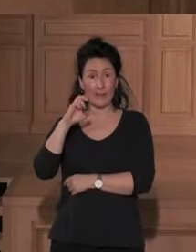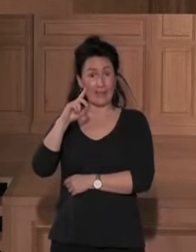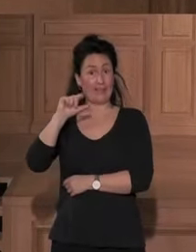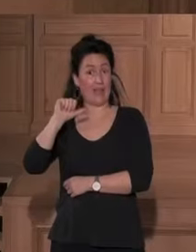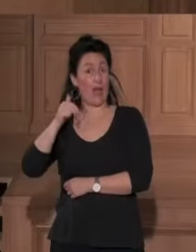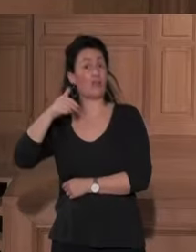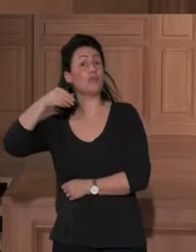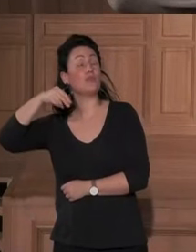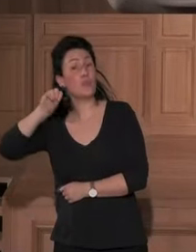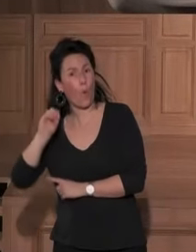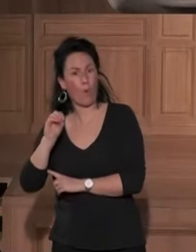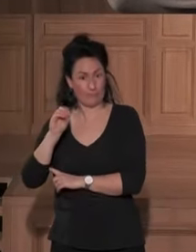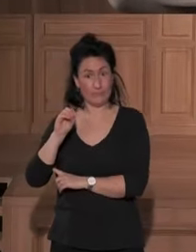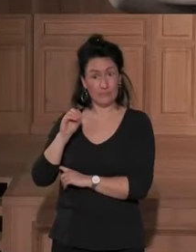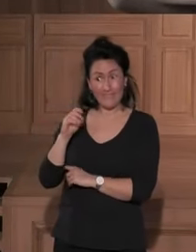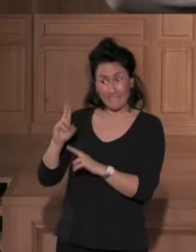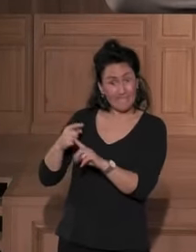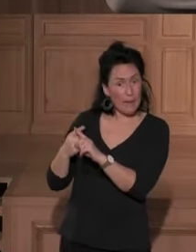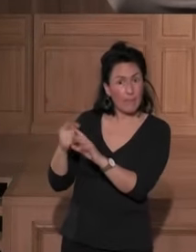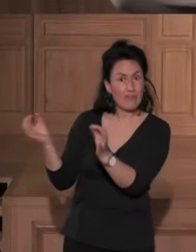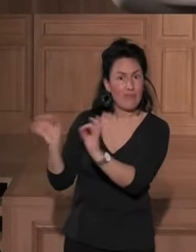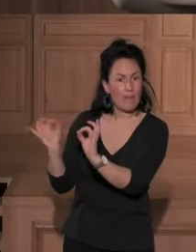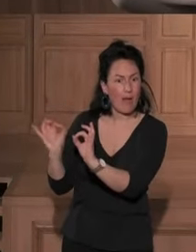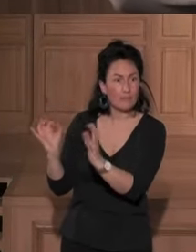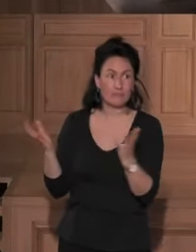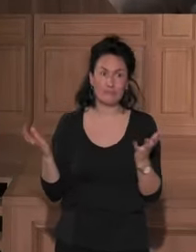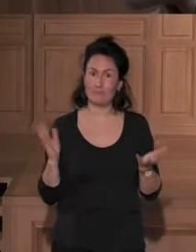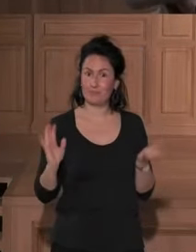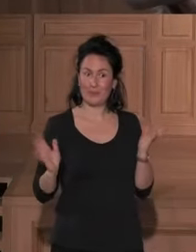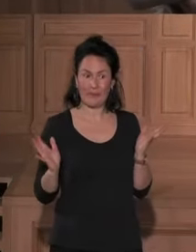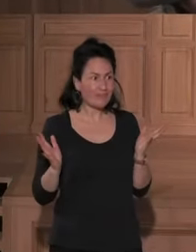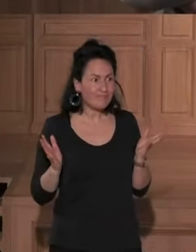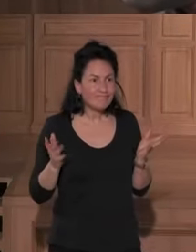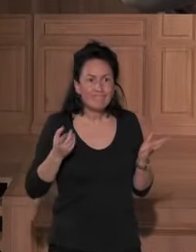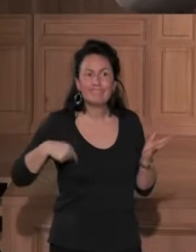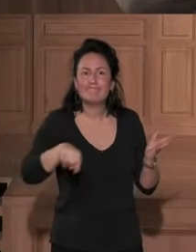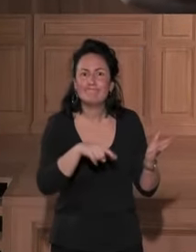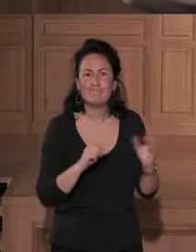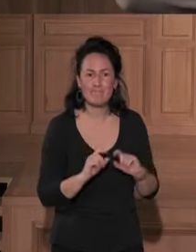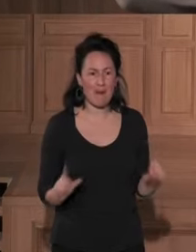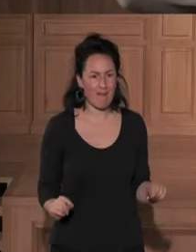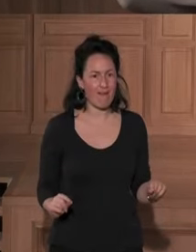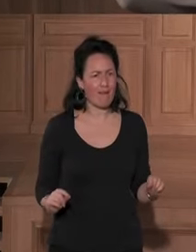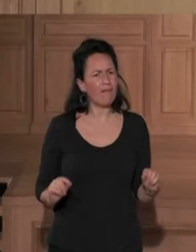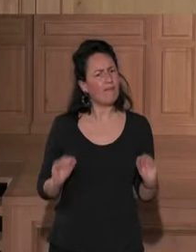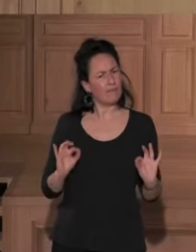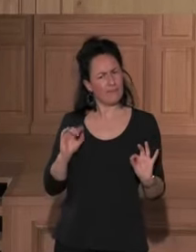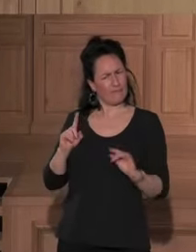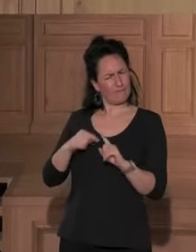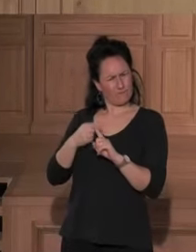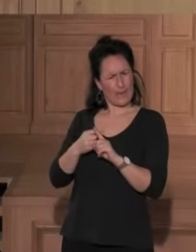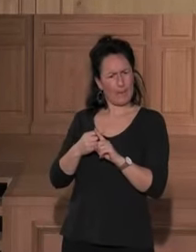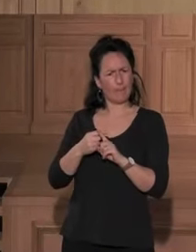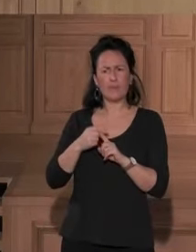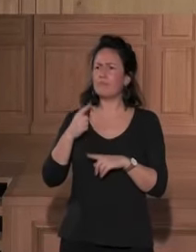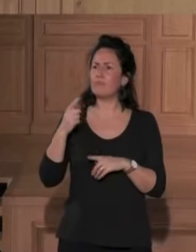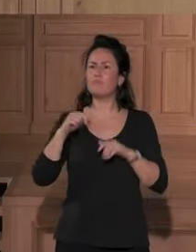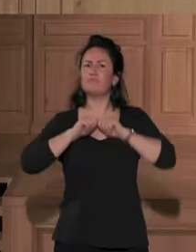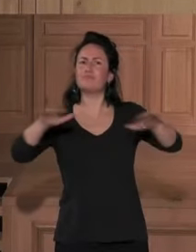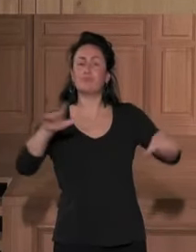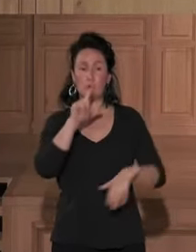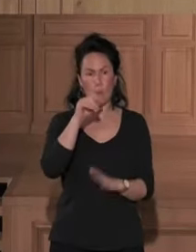connus. Enfin, on ne sait pas, mais on ne serait peut-être pas connus. Et ce film, vous savez, il est sorti en 2019, je crois, et il a eu